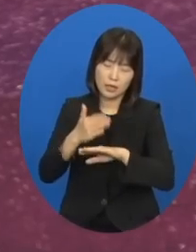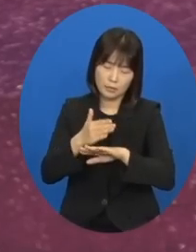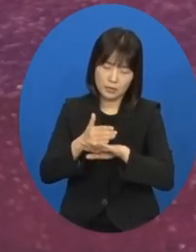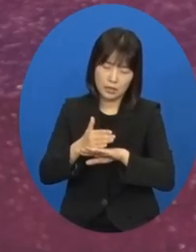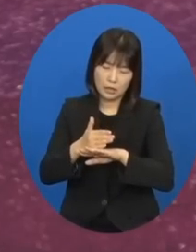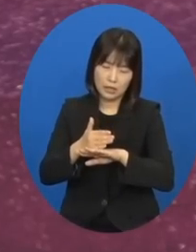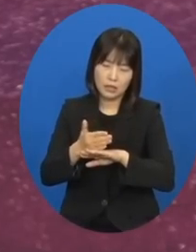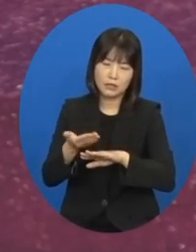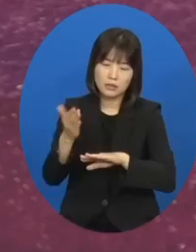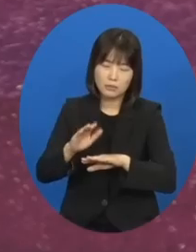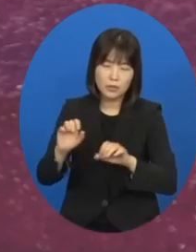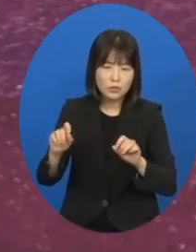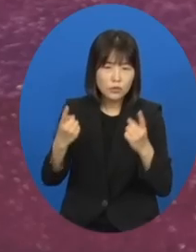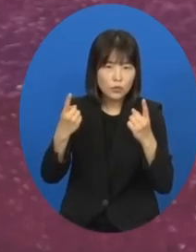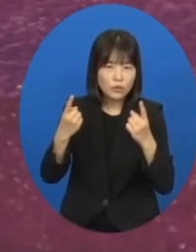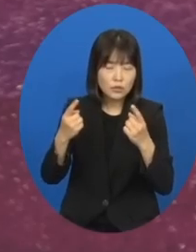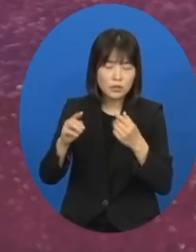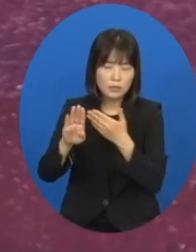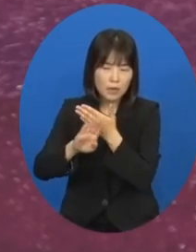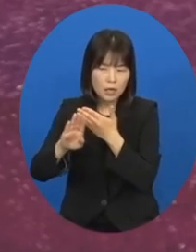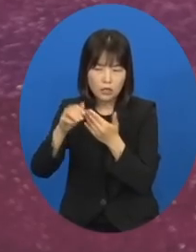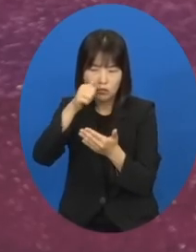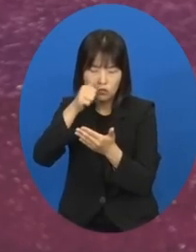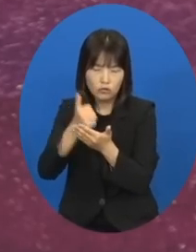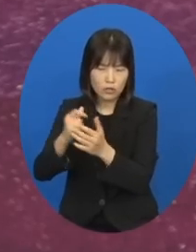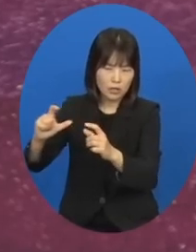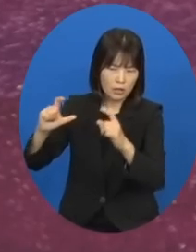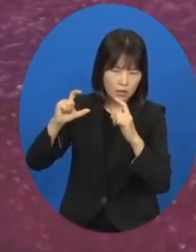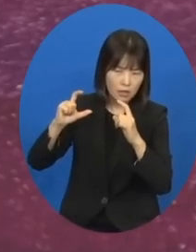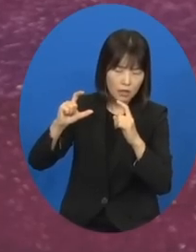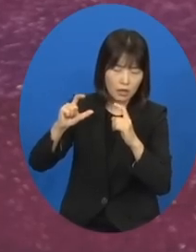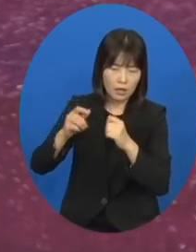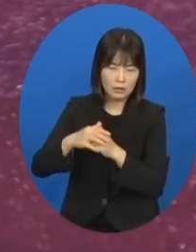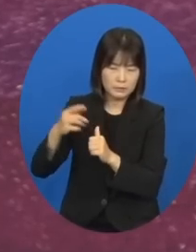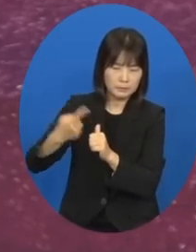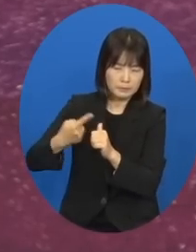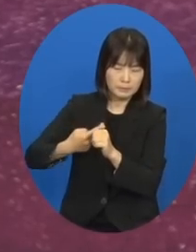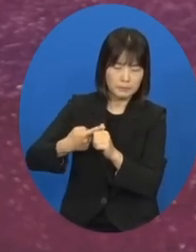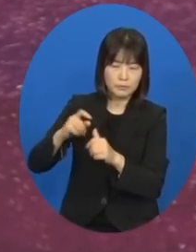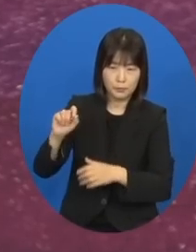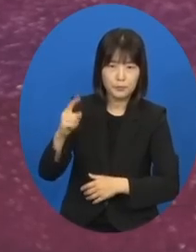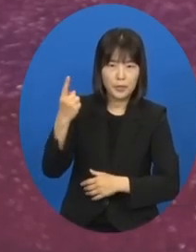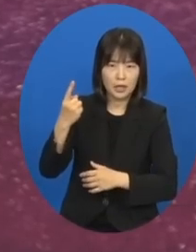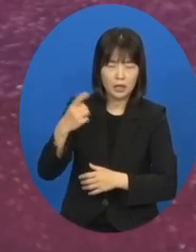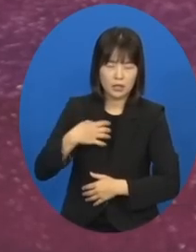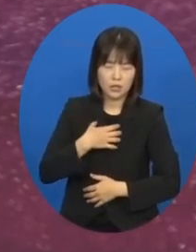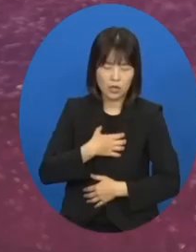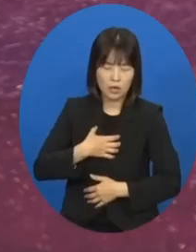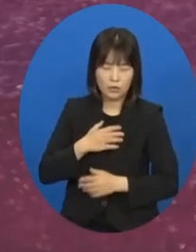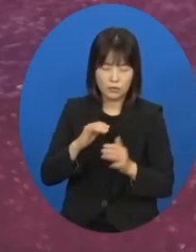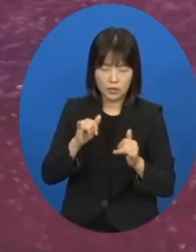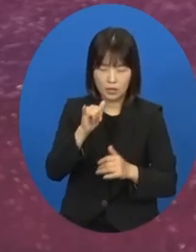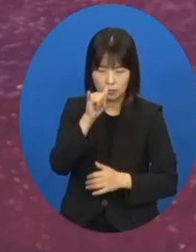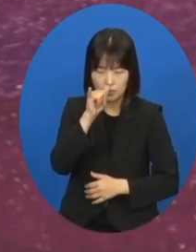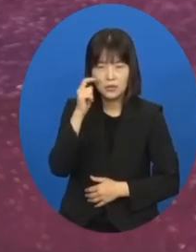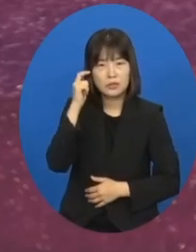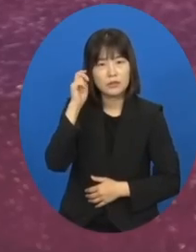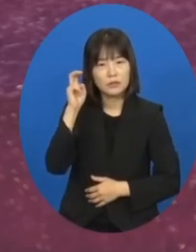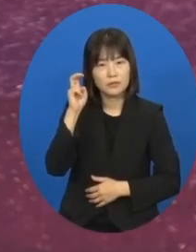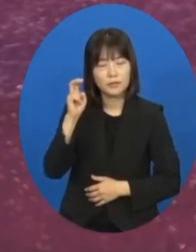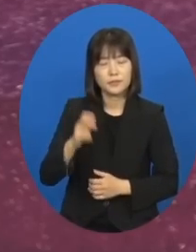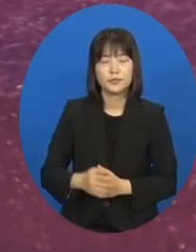그러나 동시에 그 바리새인의 정죄와 어떤 참소로 말미암아 괴로워하시는 분이 여러분 계실